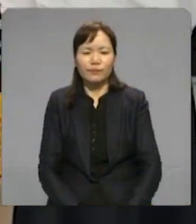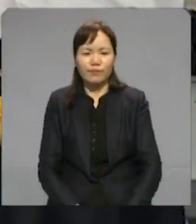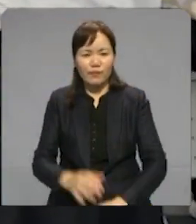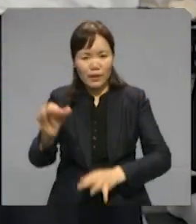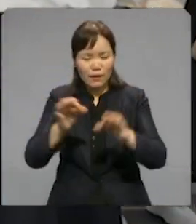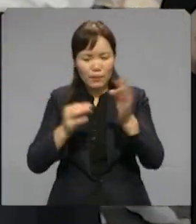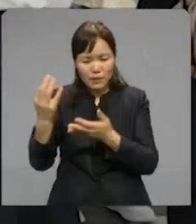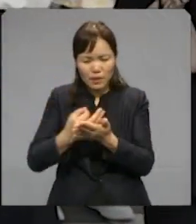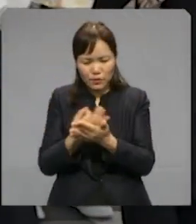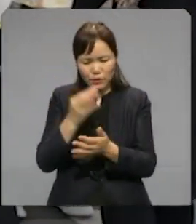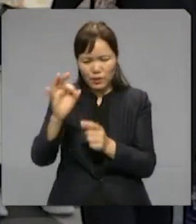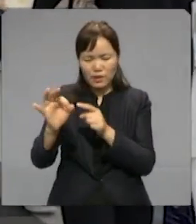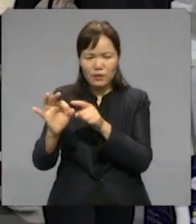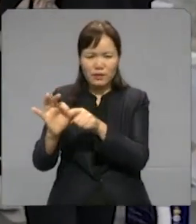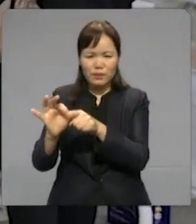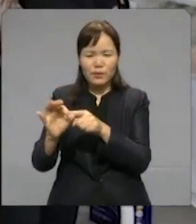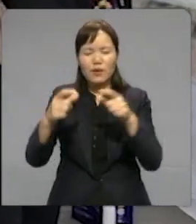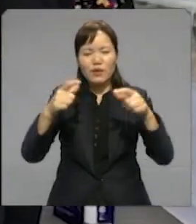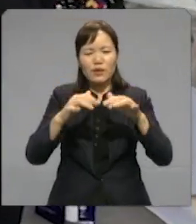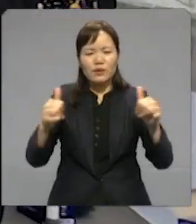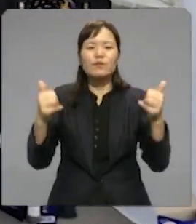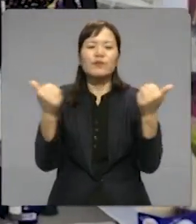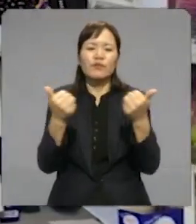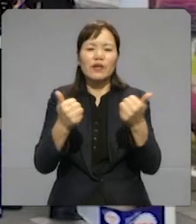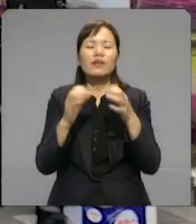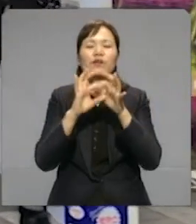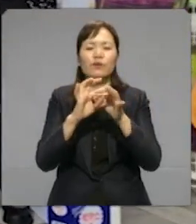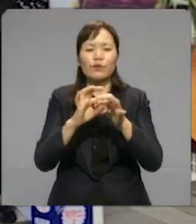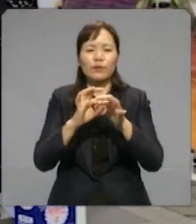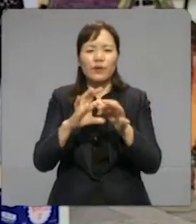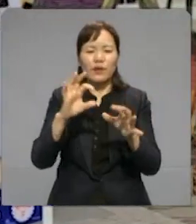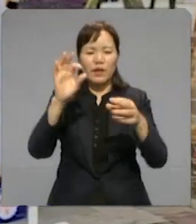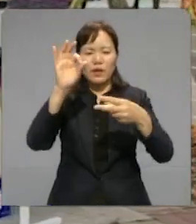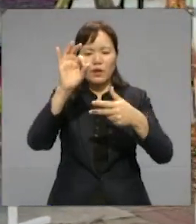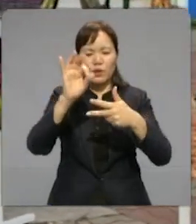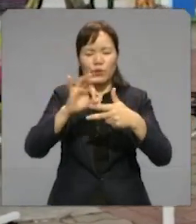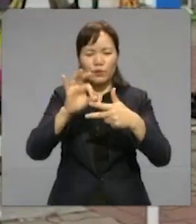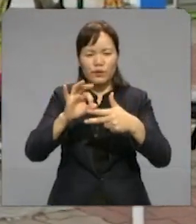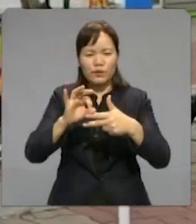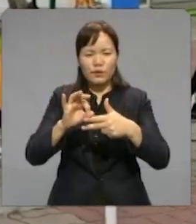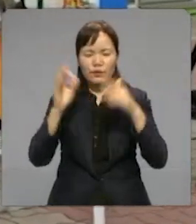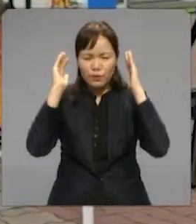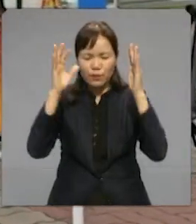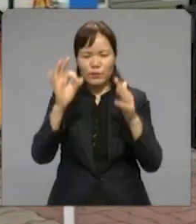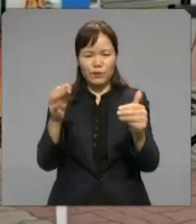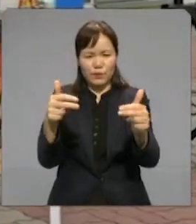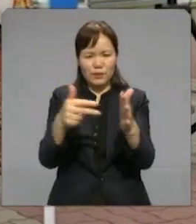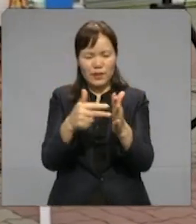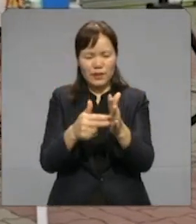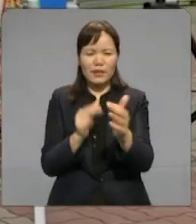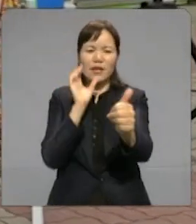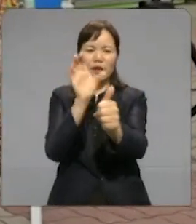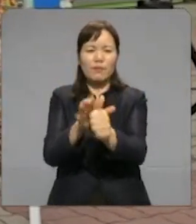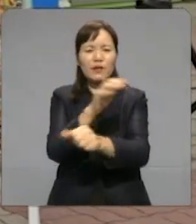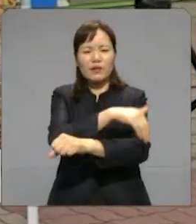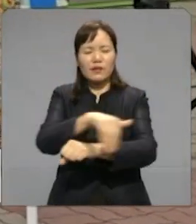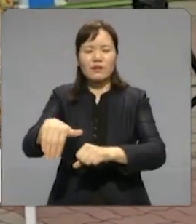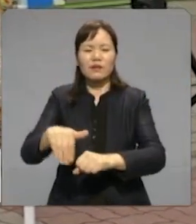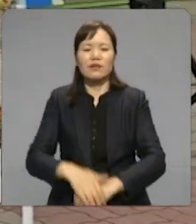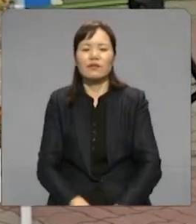바자회 수익금은 주민자치 회의를 거쳐 옹진군 장학재단에 장학기금으로 기탁할